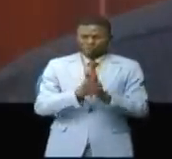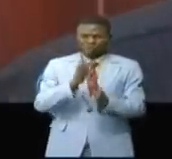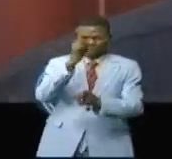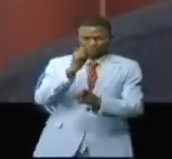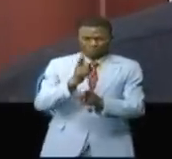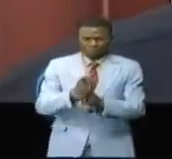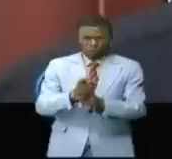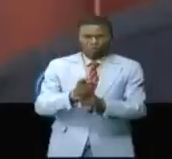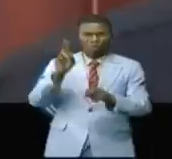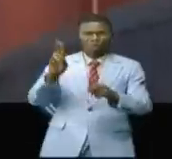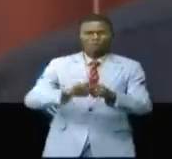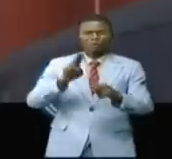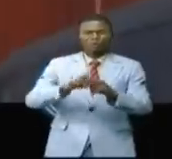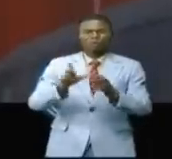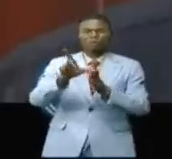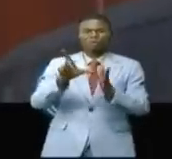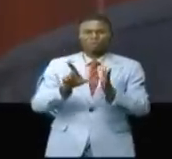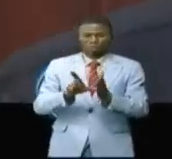application